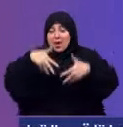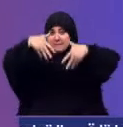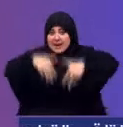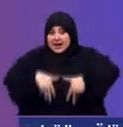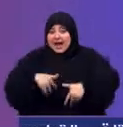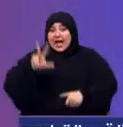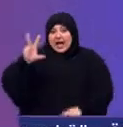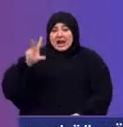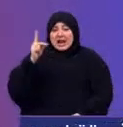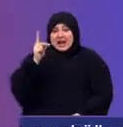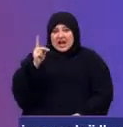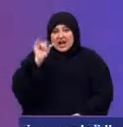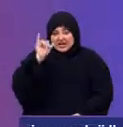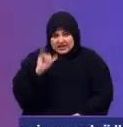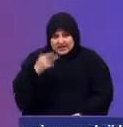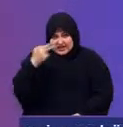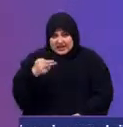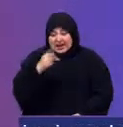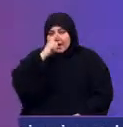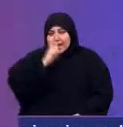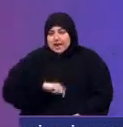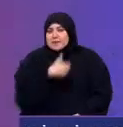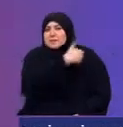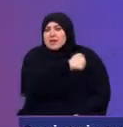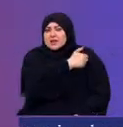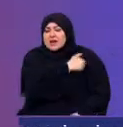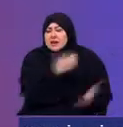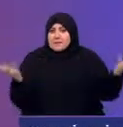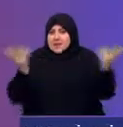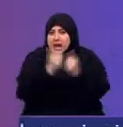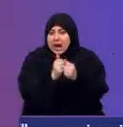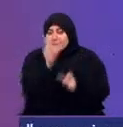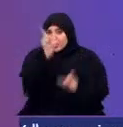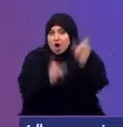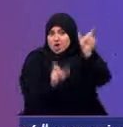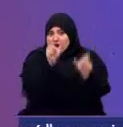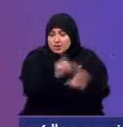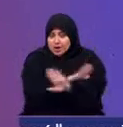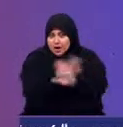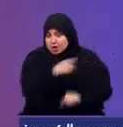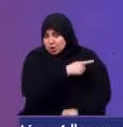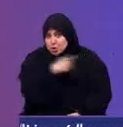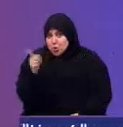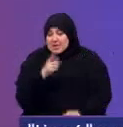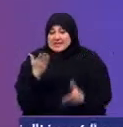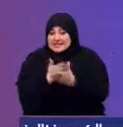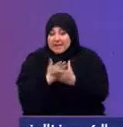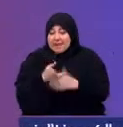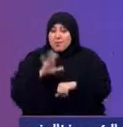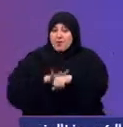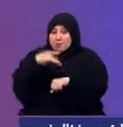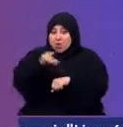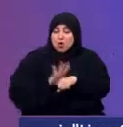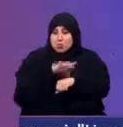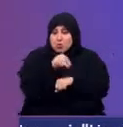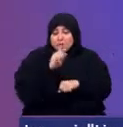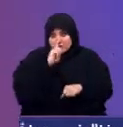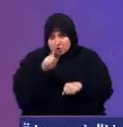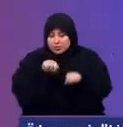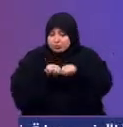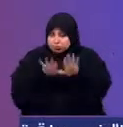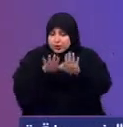كوفيد-19 بصورة مأمونة. ينبغي تطعيم نسبة كبيرة من السكان للحد من العدد الإجمالي للفيروسات القادرة على